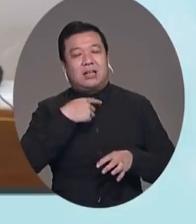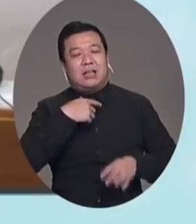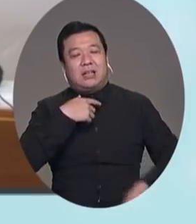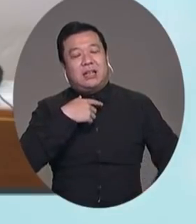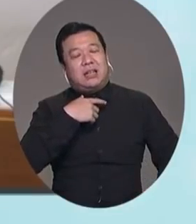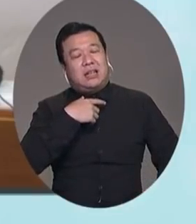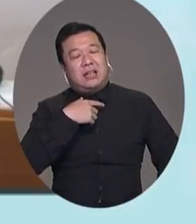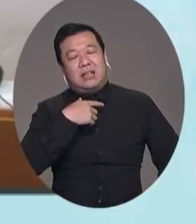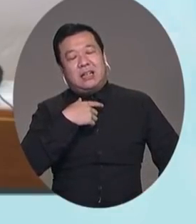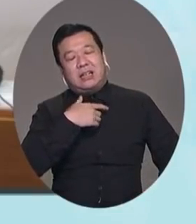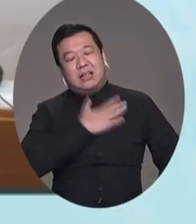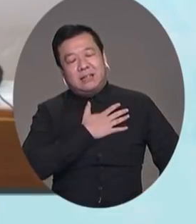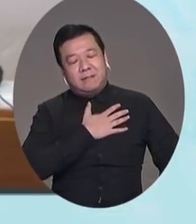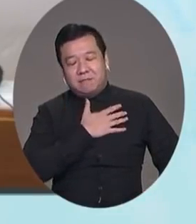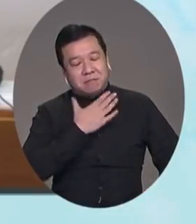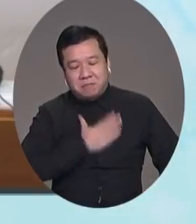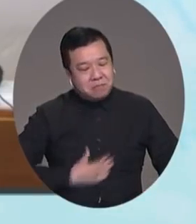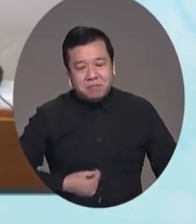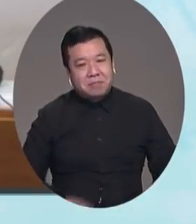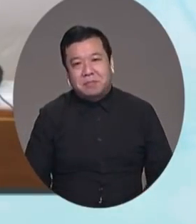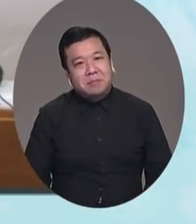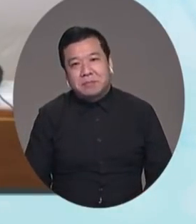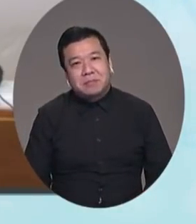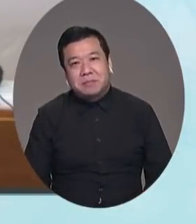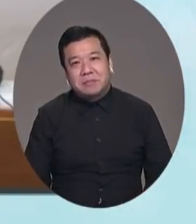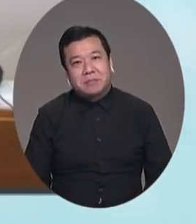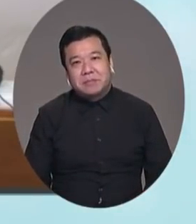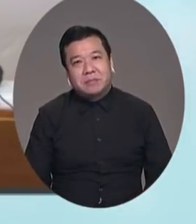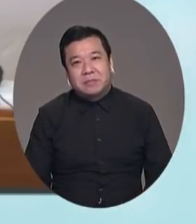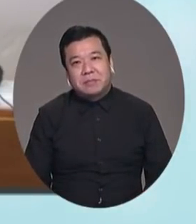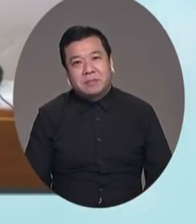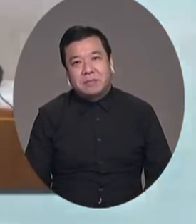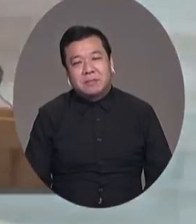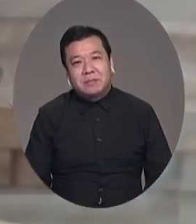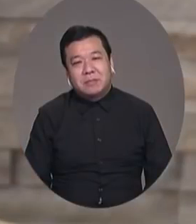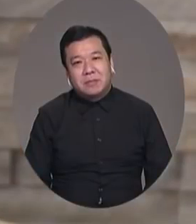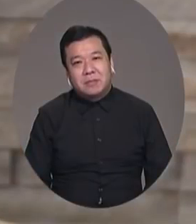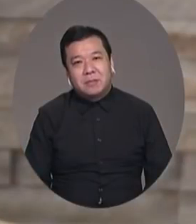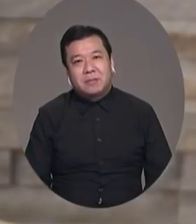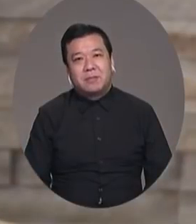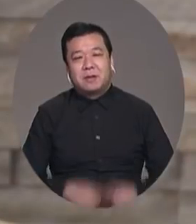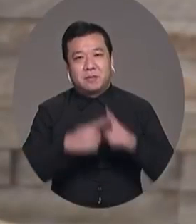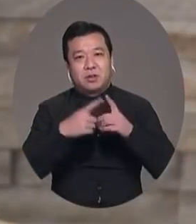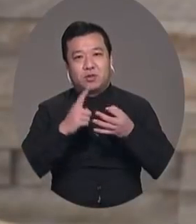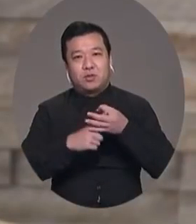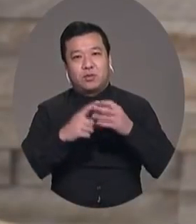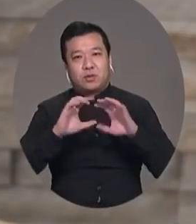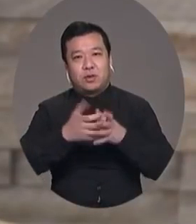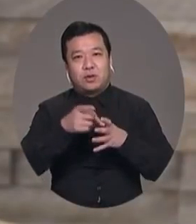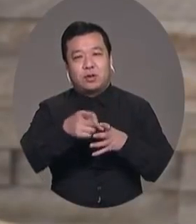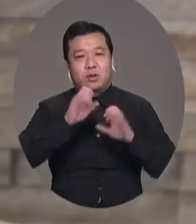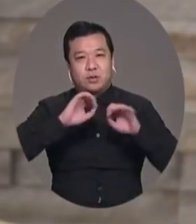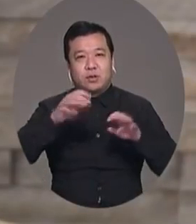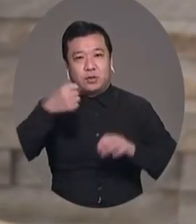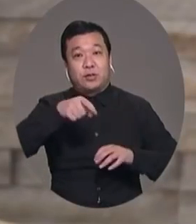就真的會很傷心。 香港電台記者葉珍珍報導。 民主黨主席羅建熙宣